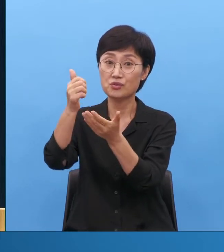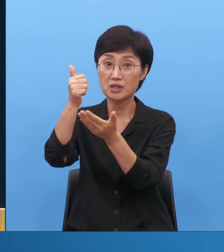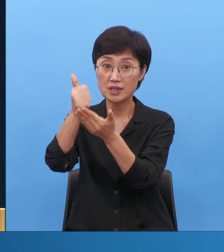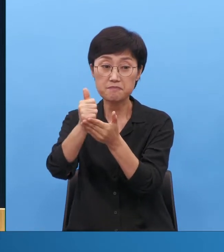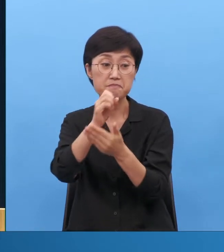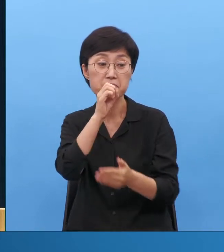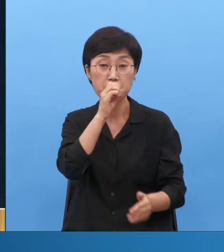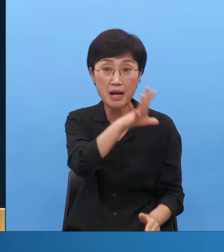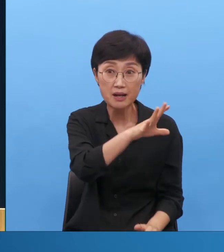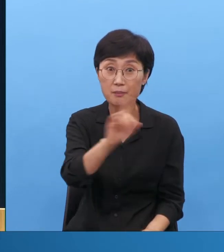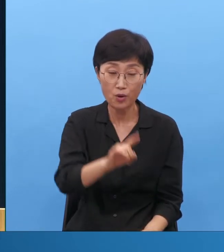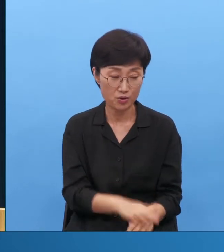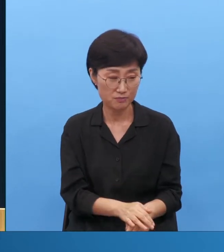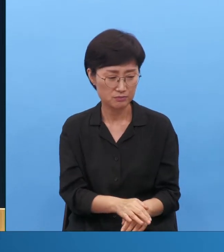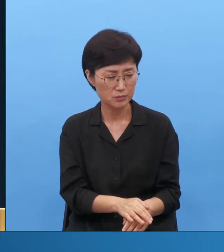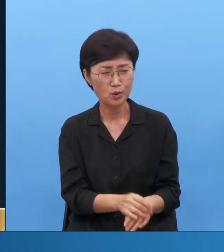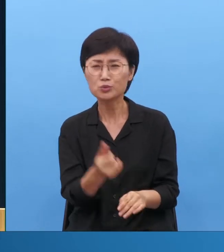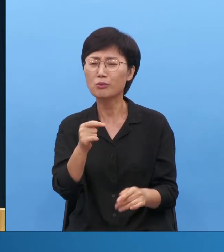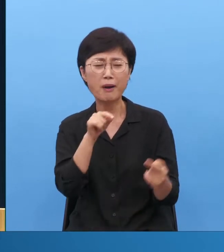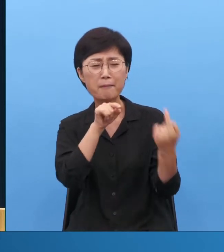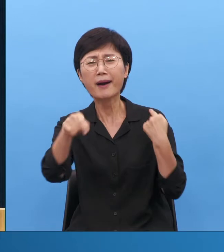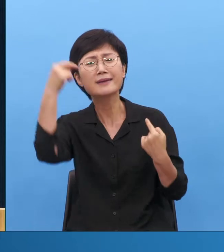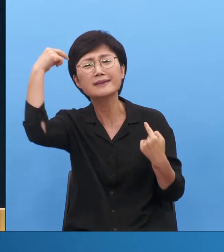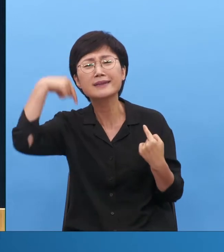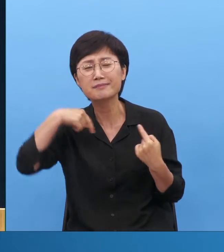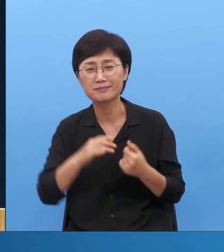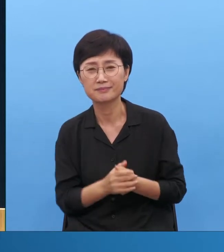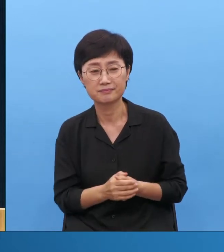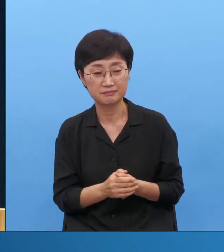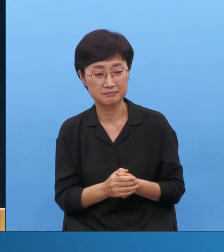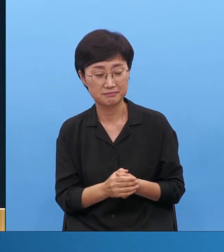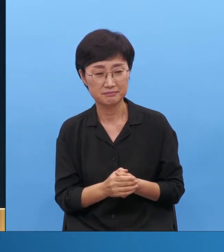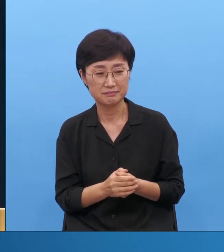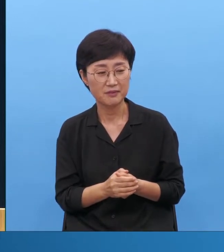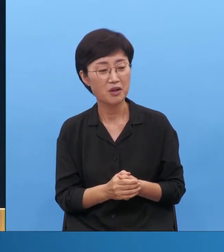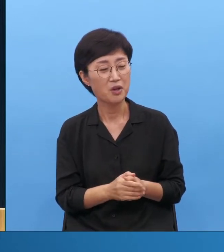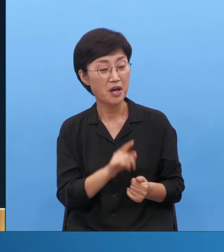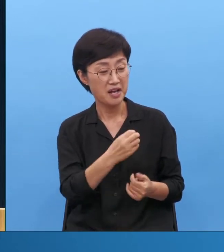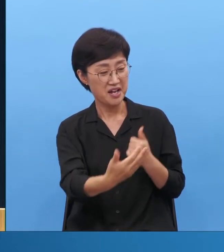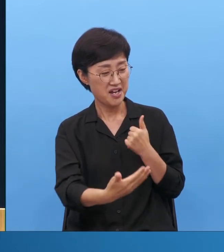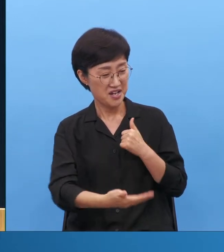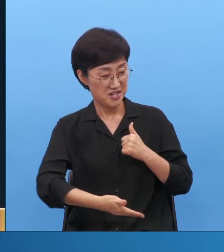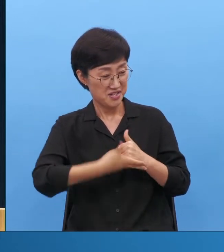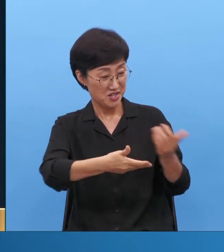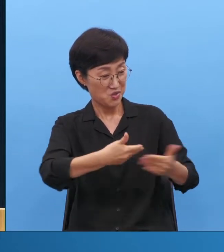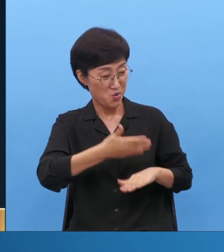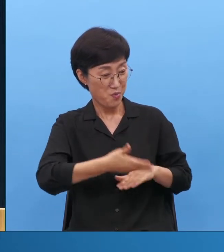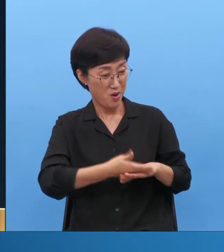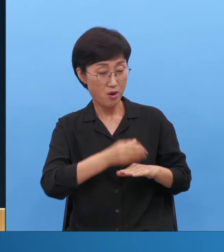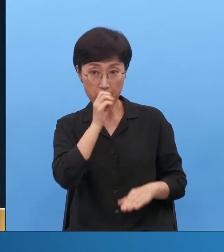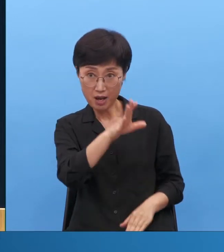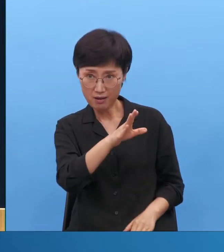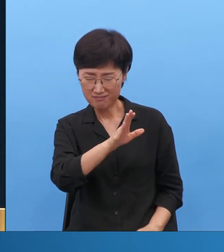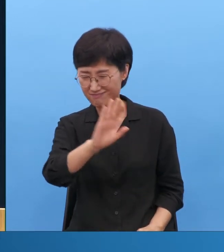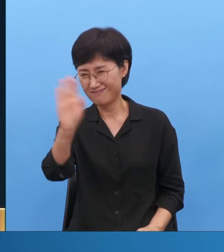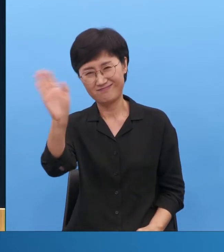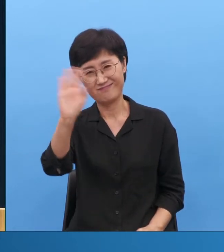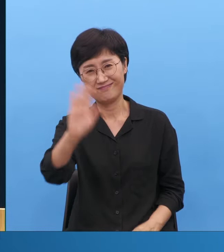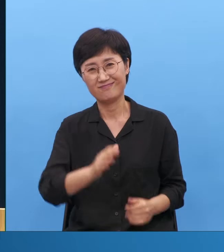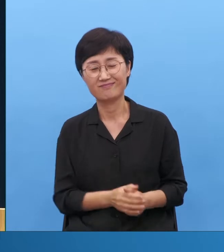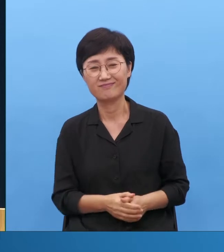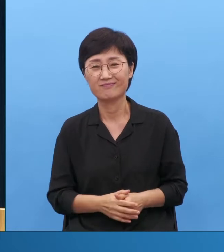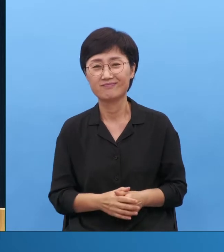버렸어요. But at this time, Jesus gives a completely different answer. 뭐 그러냐 하든지 고맙다든지 왜 안 오냐 이래야 될 거 아니에요. He doesn't give a direct response to